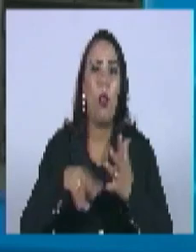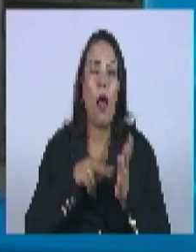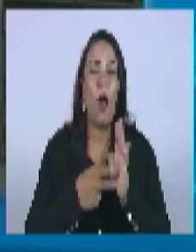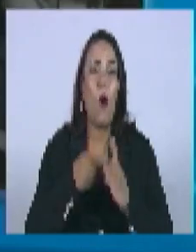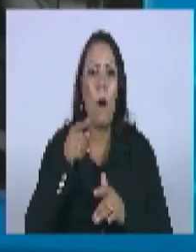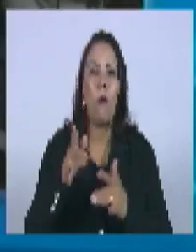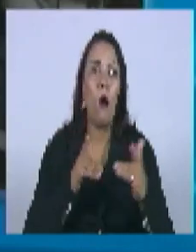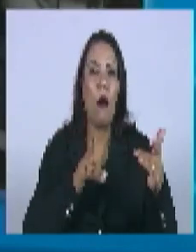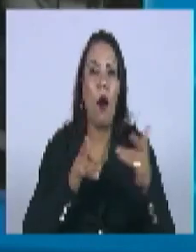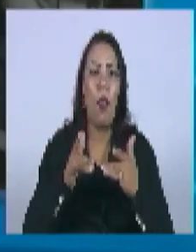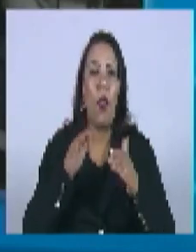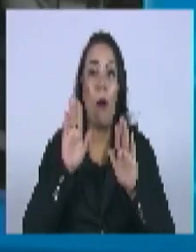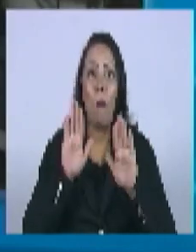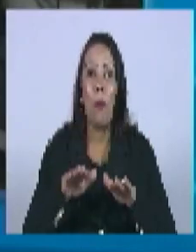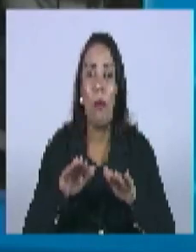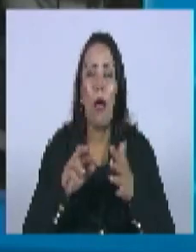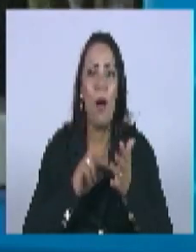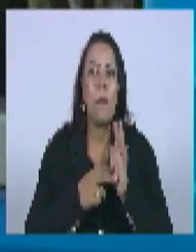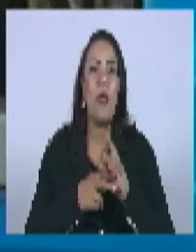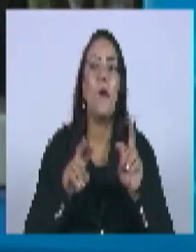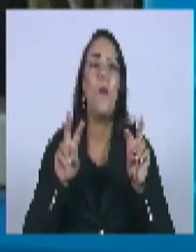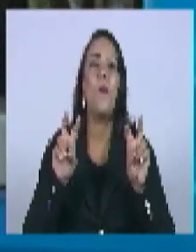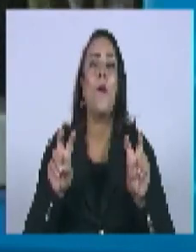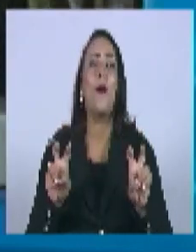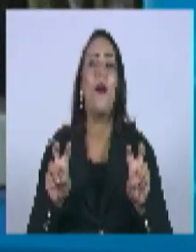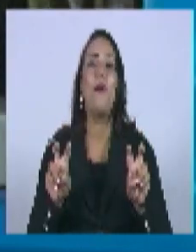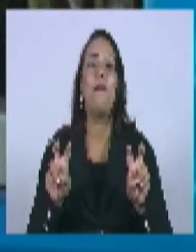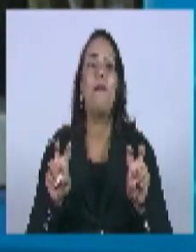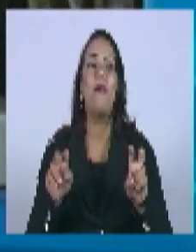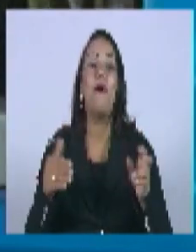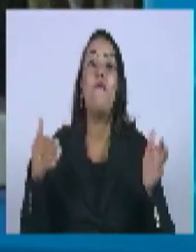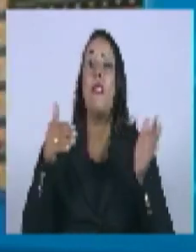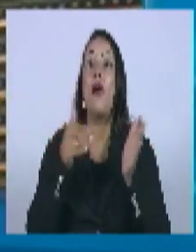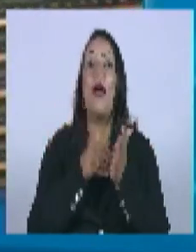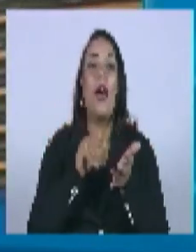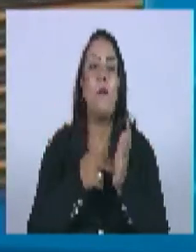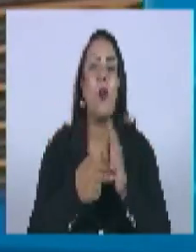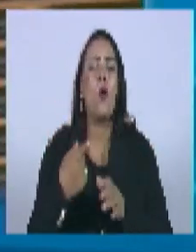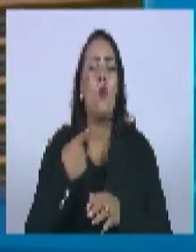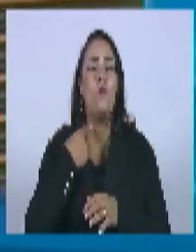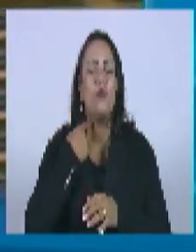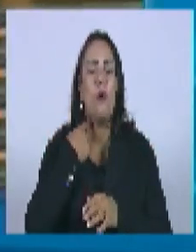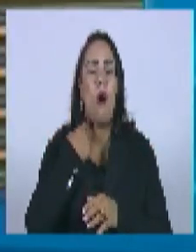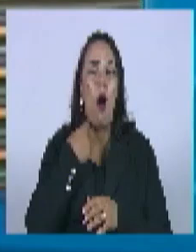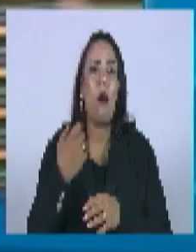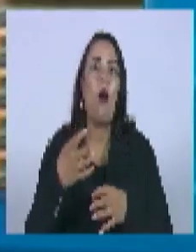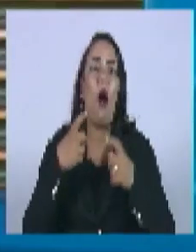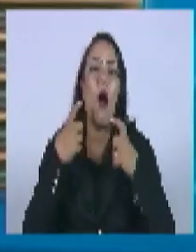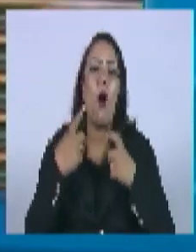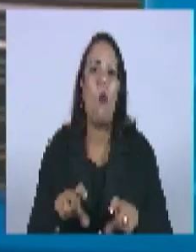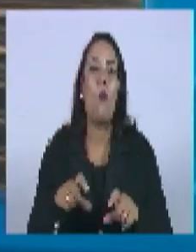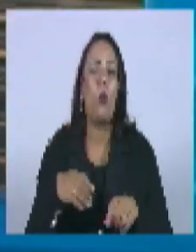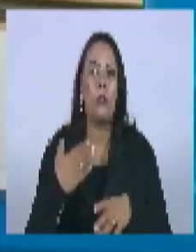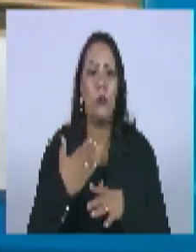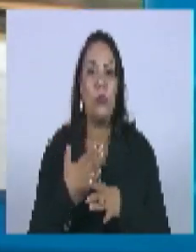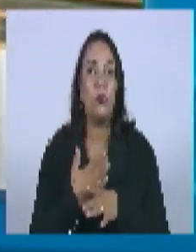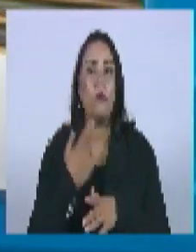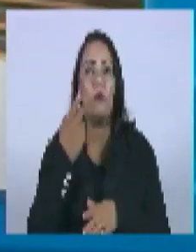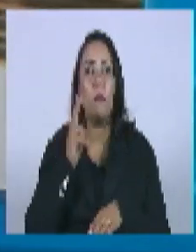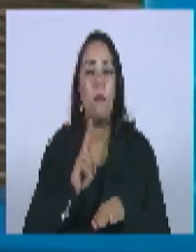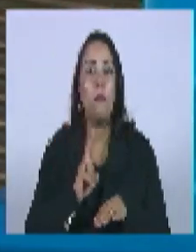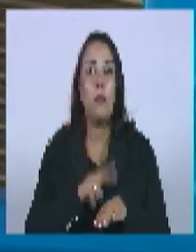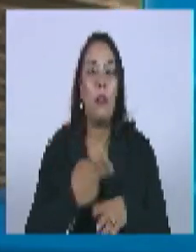هذا الخلل توقفت مما نتج عنه خساره شديده ونتج عنه ايضا